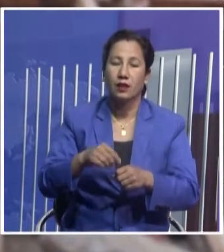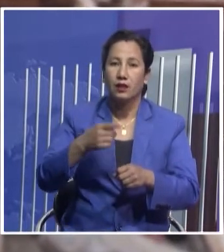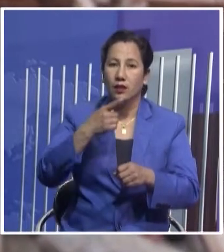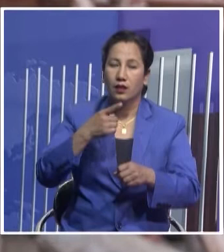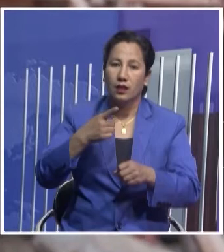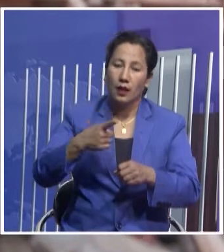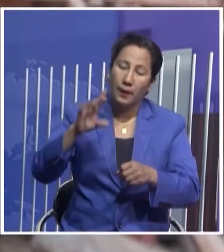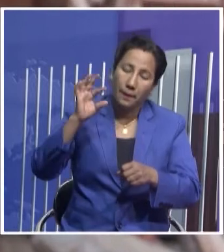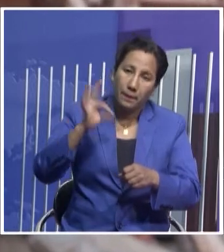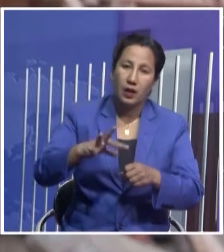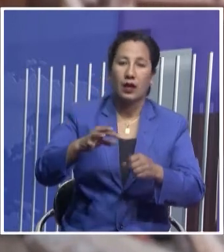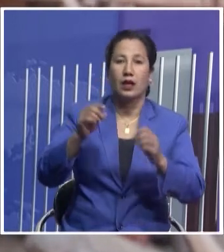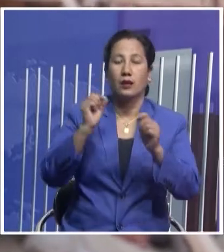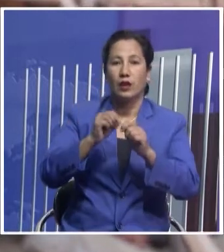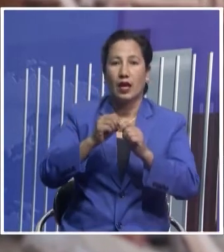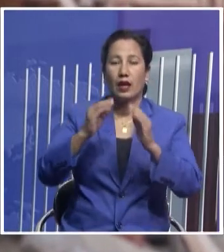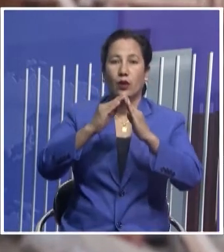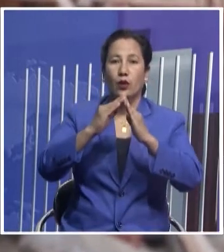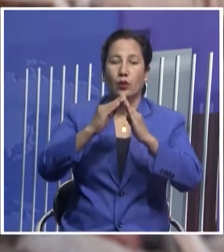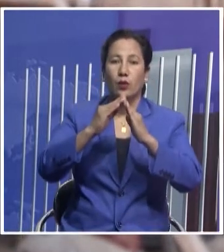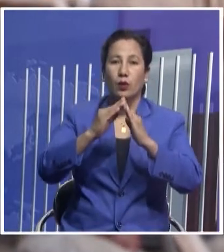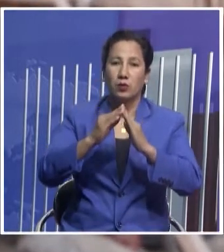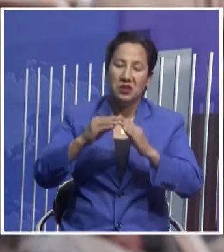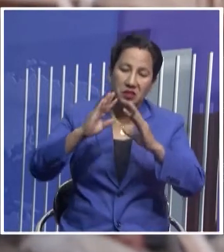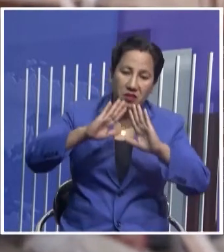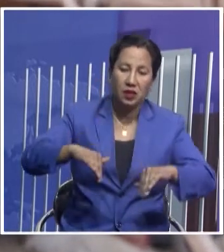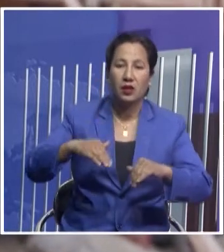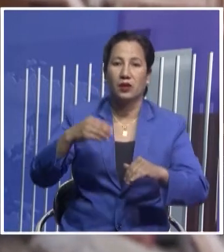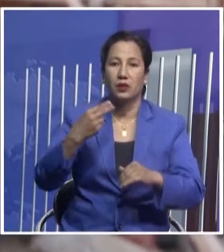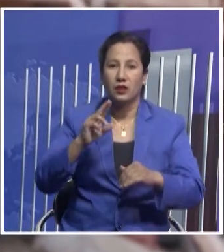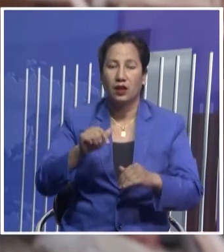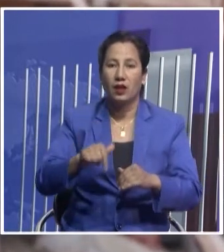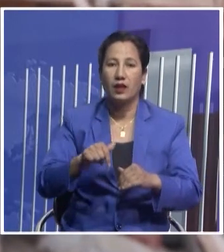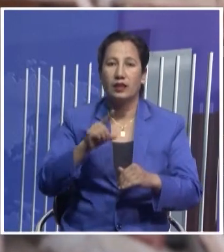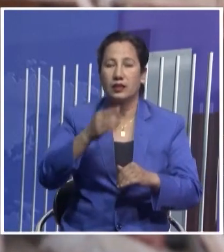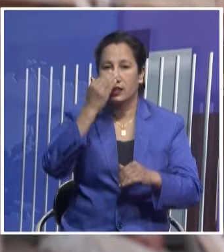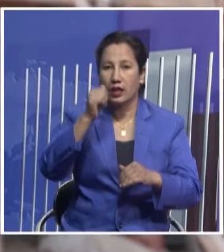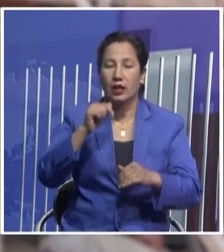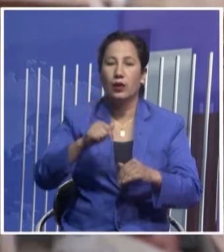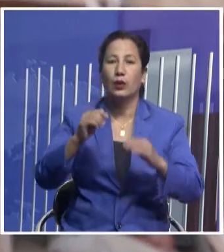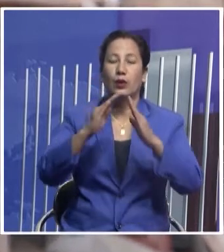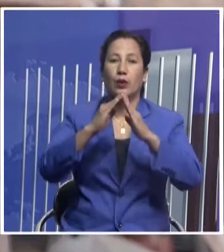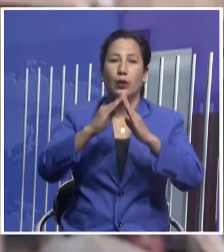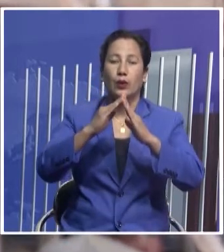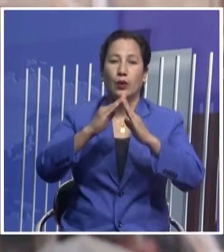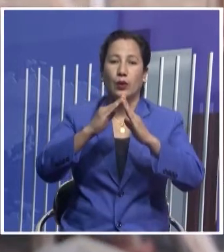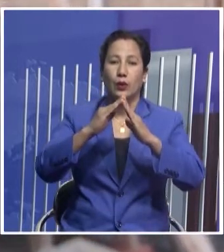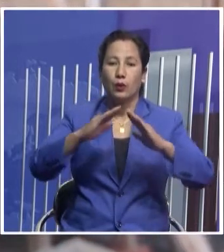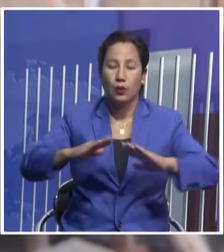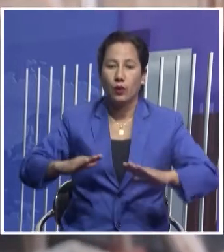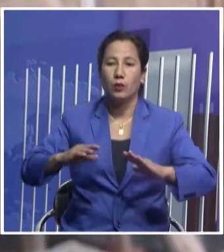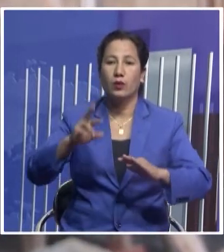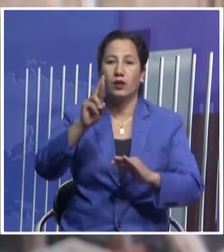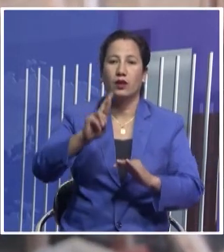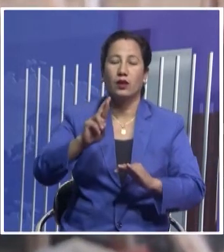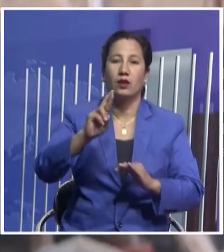बनाएका भवनहरू पनि ध्वस्त भएको अवस्था हामीले गुजारेर यहाँसम्म आएका छौँ। त्यस कारण यो भूकम्प रहित बनाउनको लागि